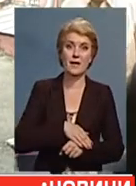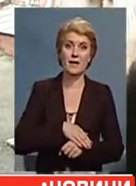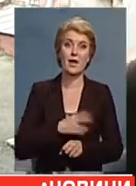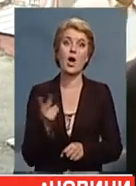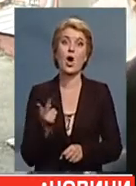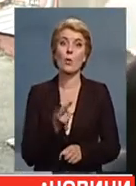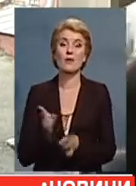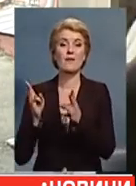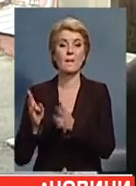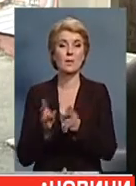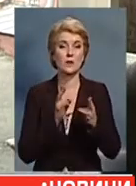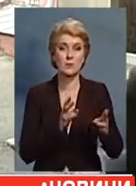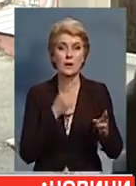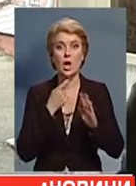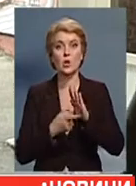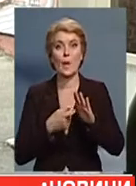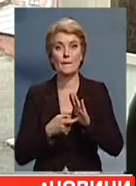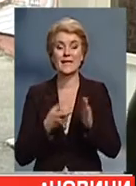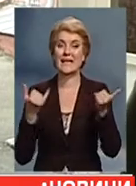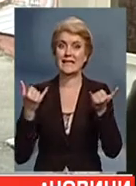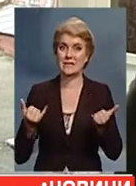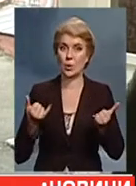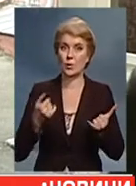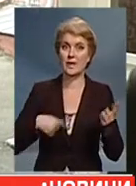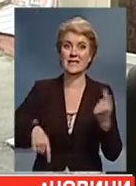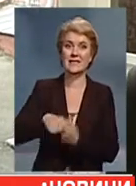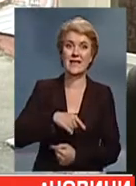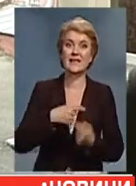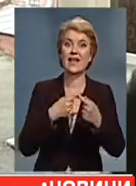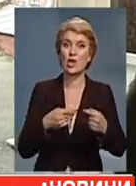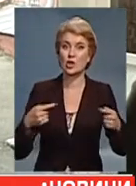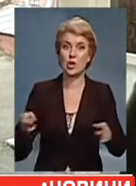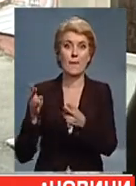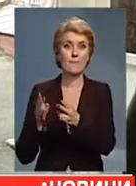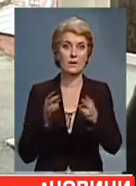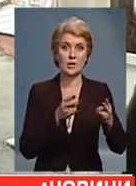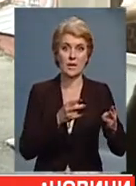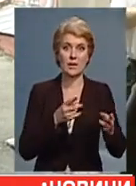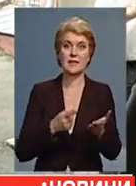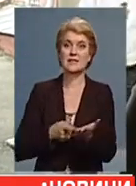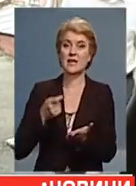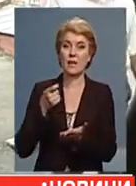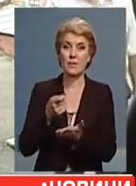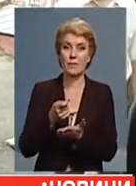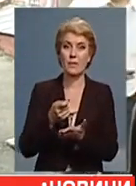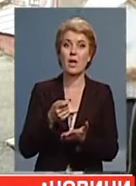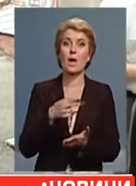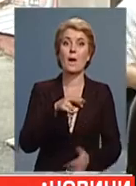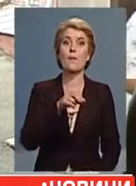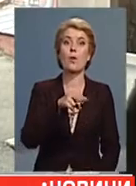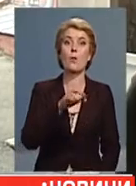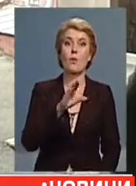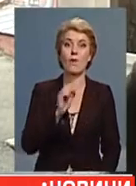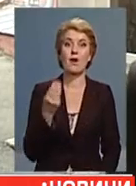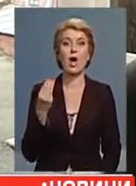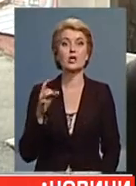Обидва потерпілих, допитаних сьогодні серед інших постраждалих, заявили цивільні позови до Попова. Роман Шаран